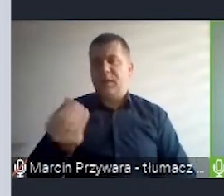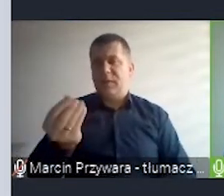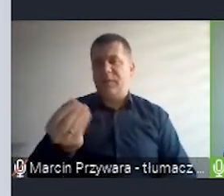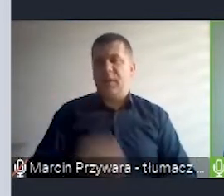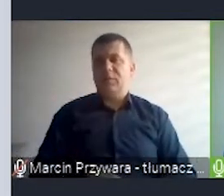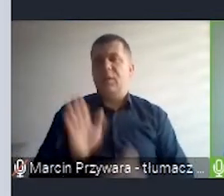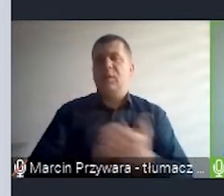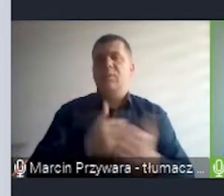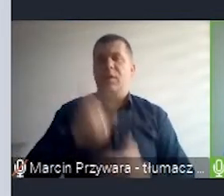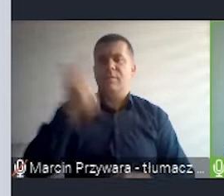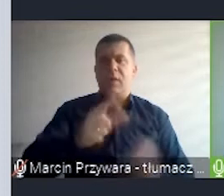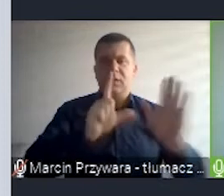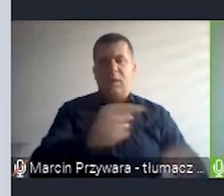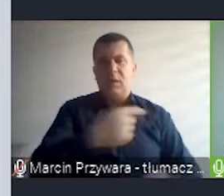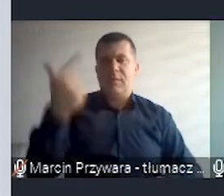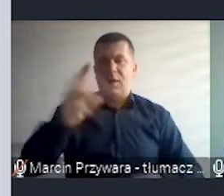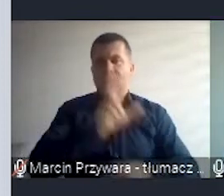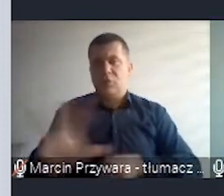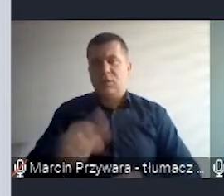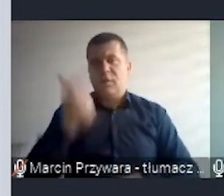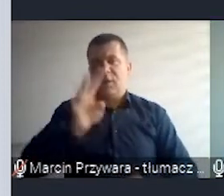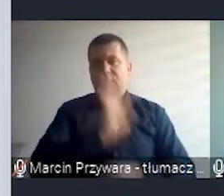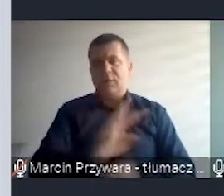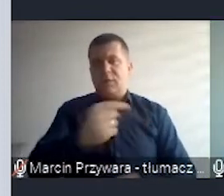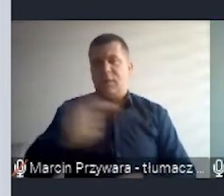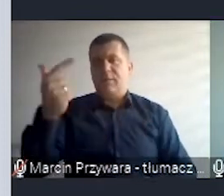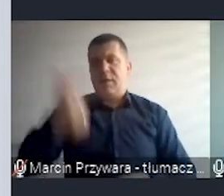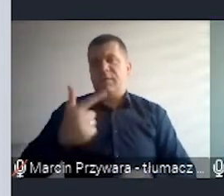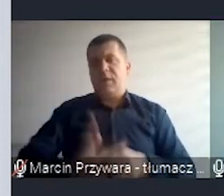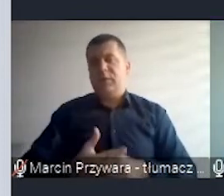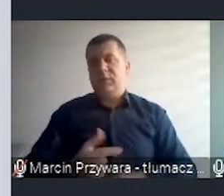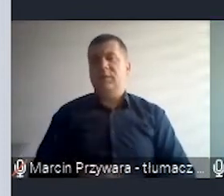czyli na przykład 2007-13 i 2014-20.